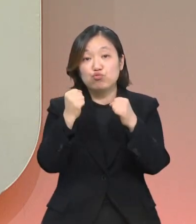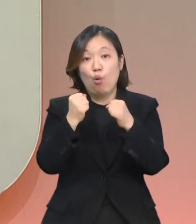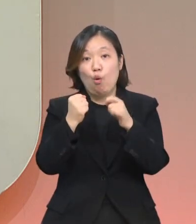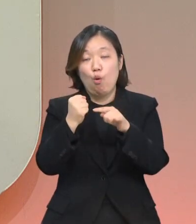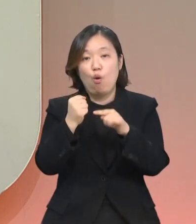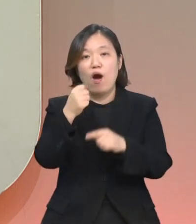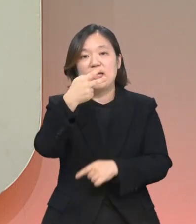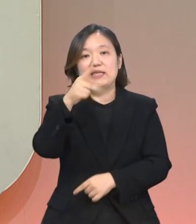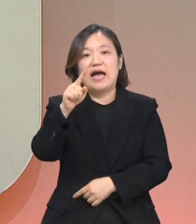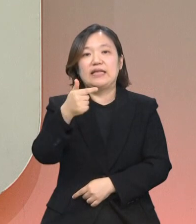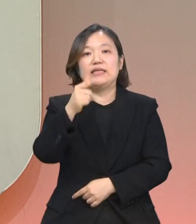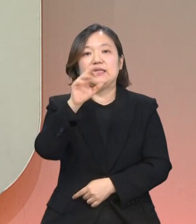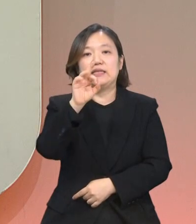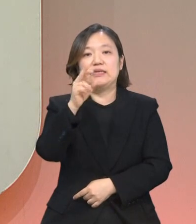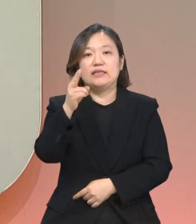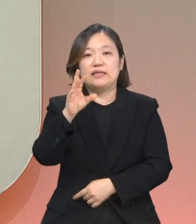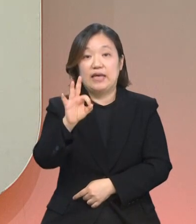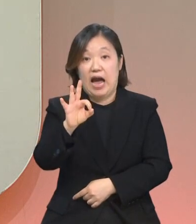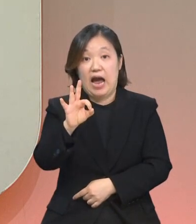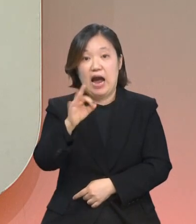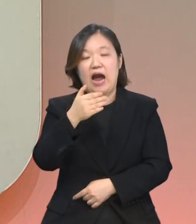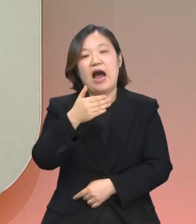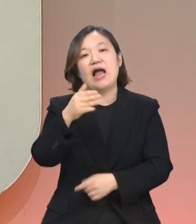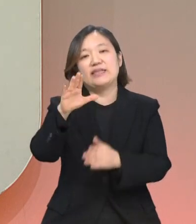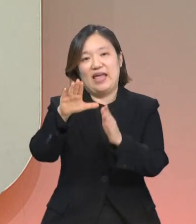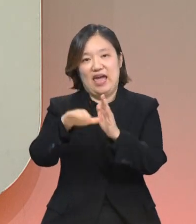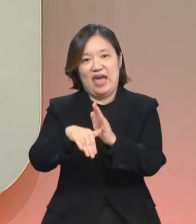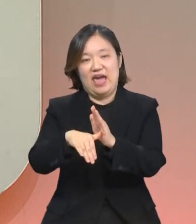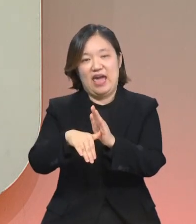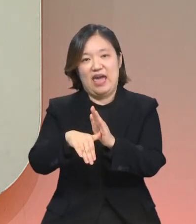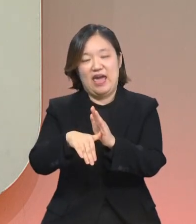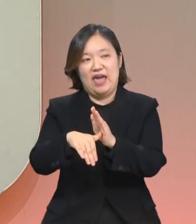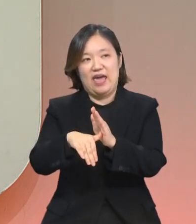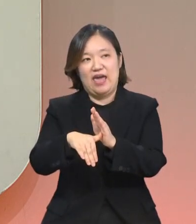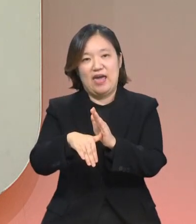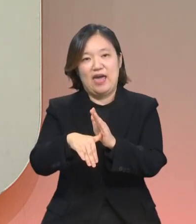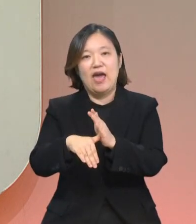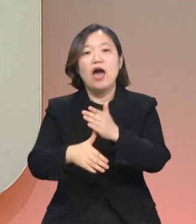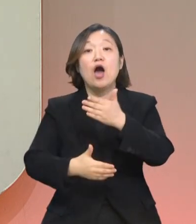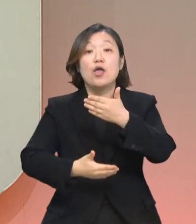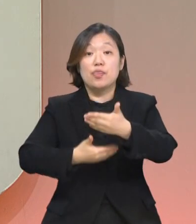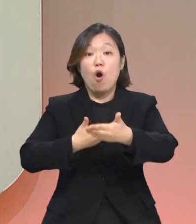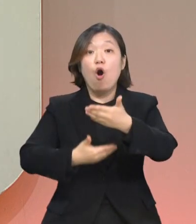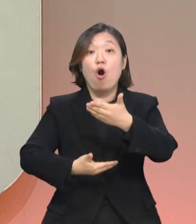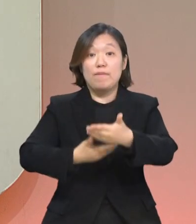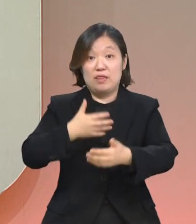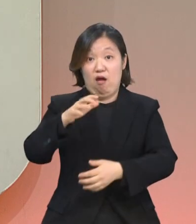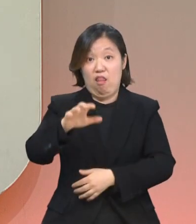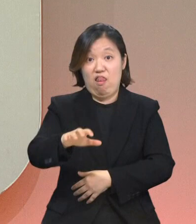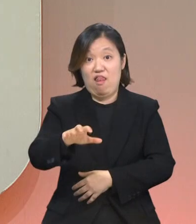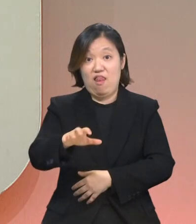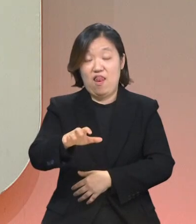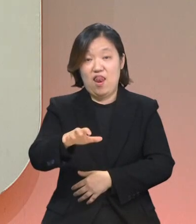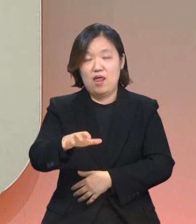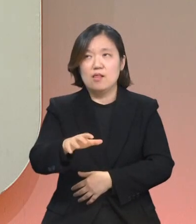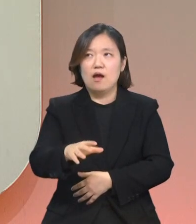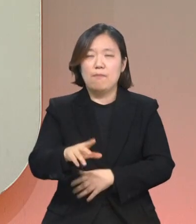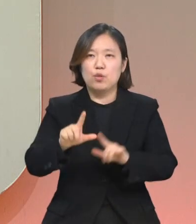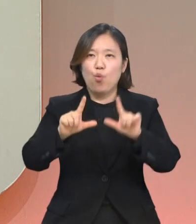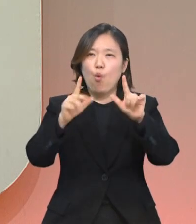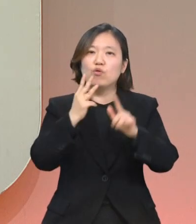내려갈 일이 있었는데 그때 제가 아마 터미널에서 터미널에서